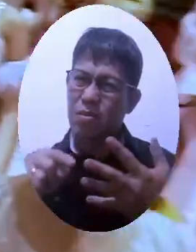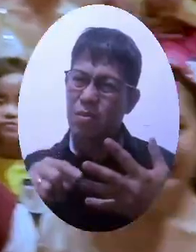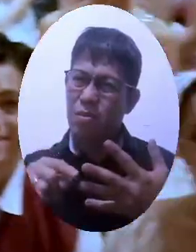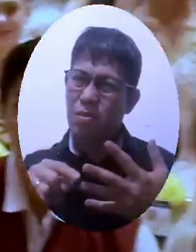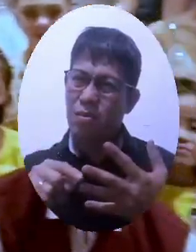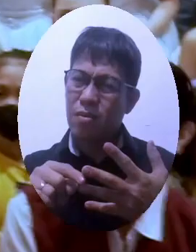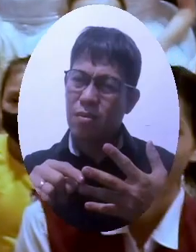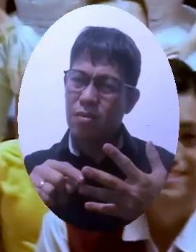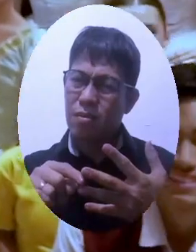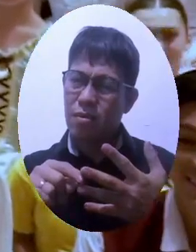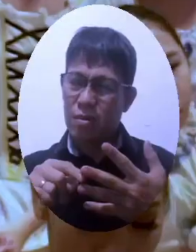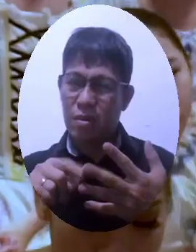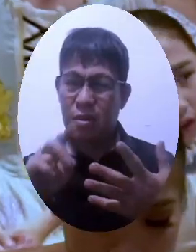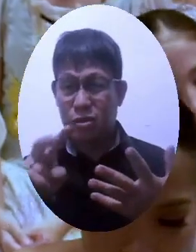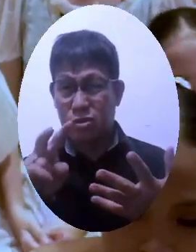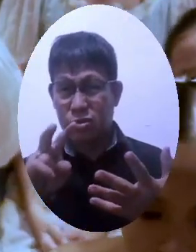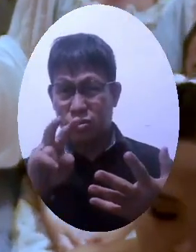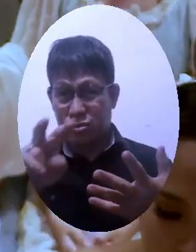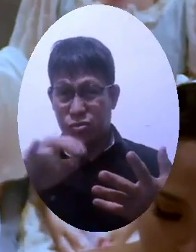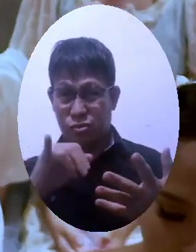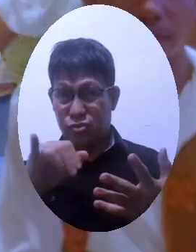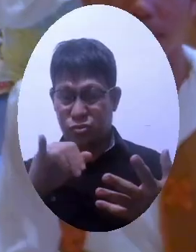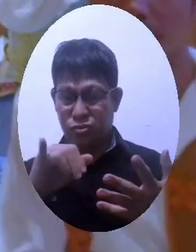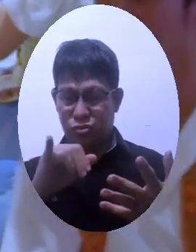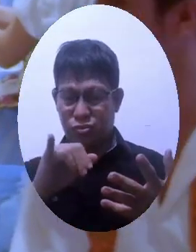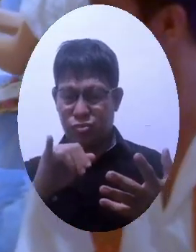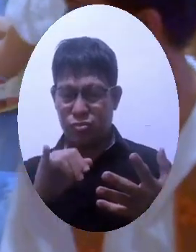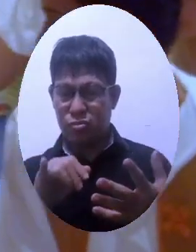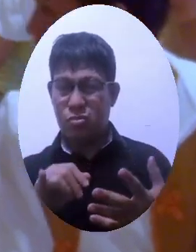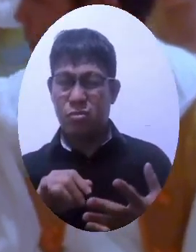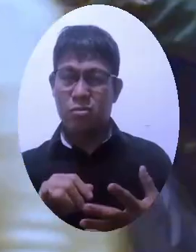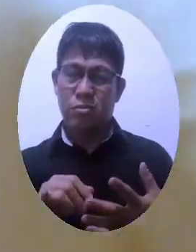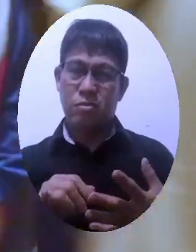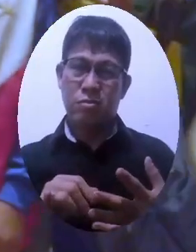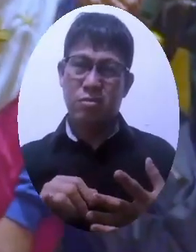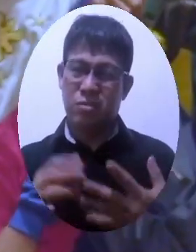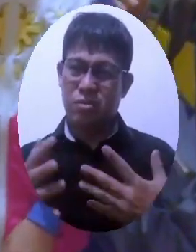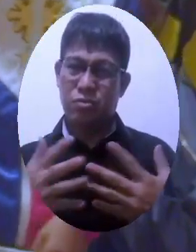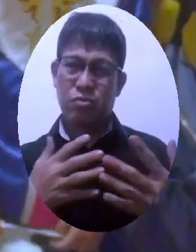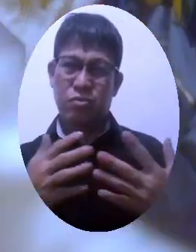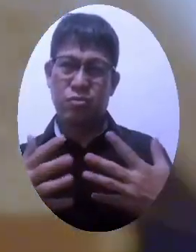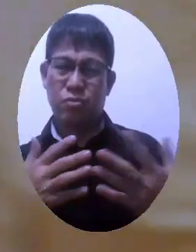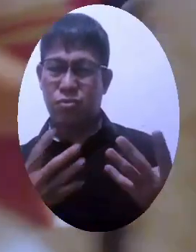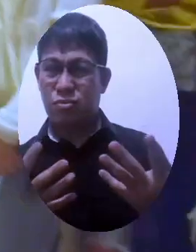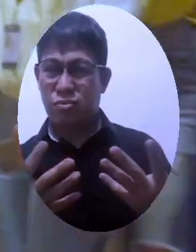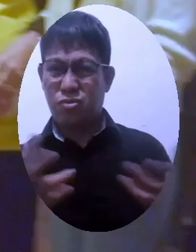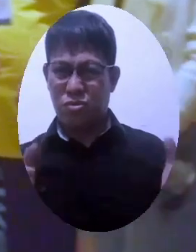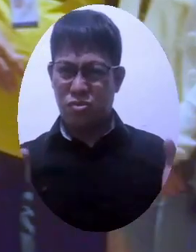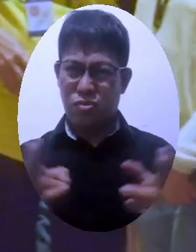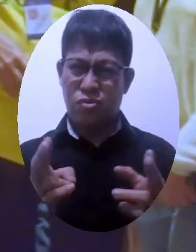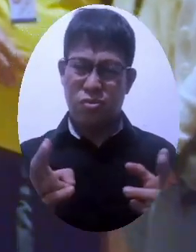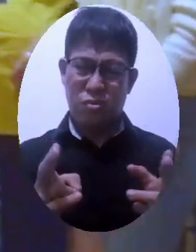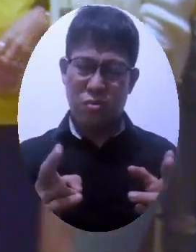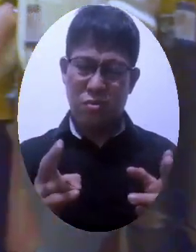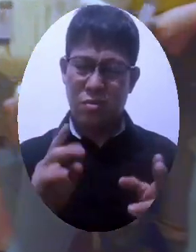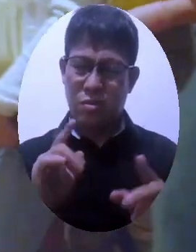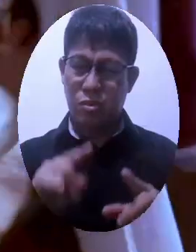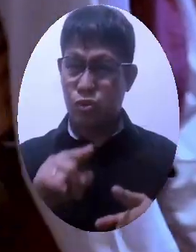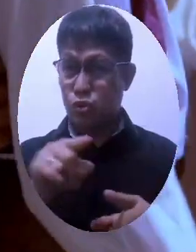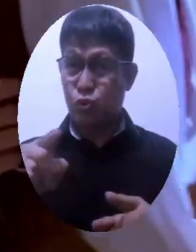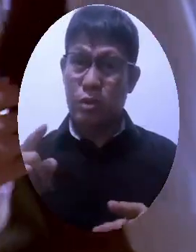Napaganda nito na nagkataon tayo na para sa inyo at sa ating lahat na kahit saglit